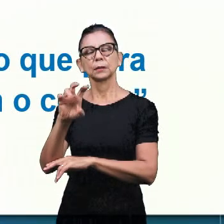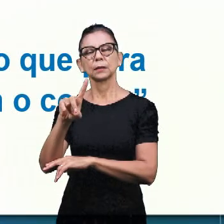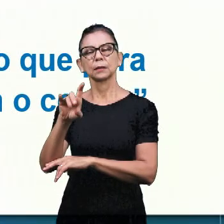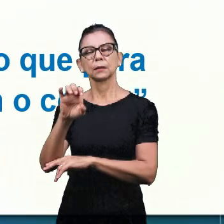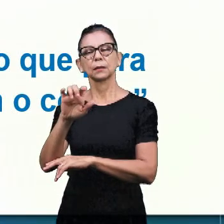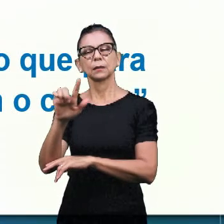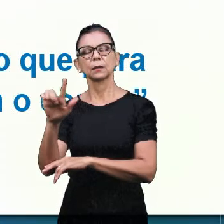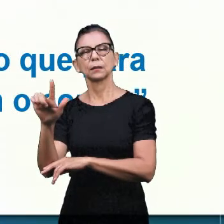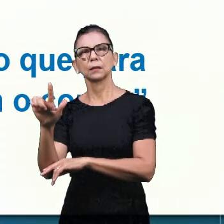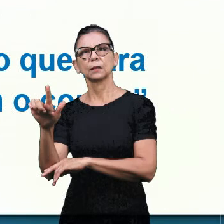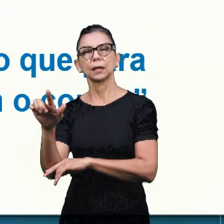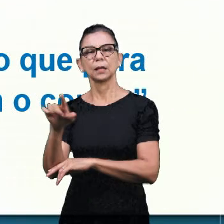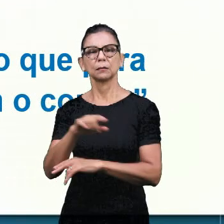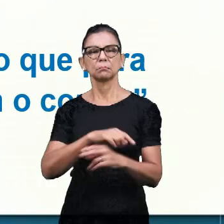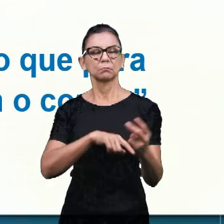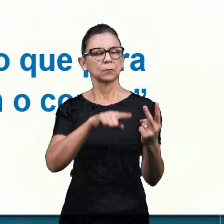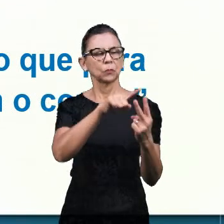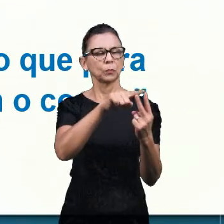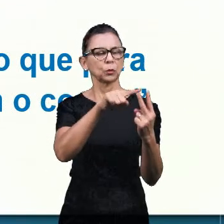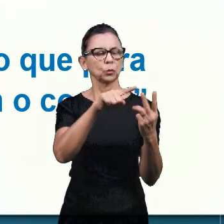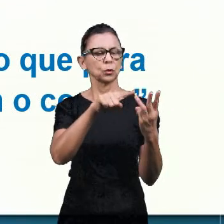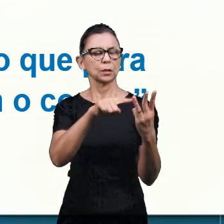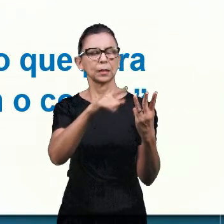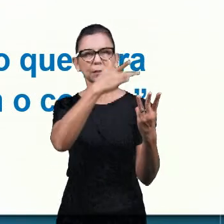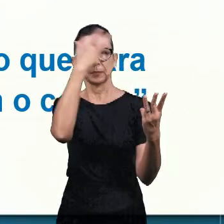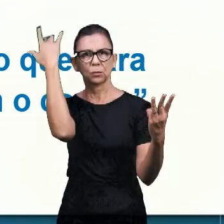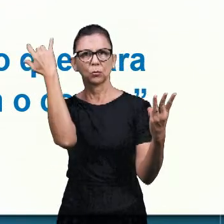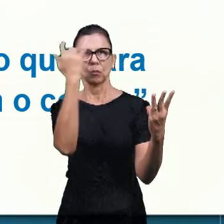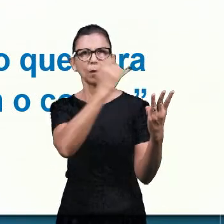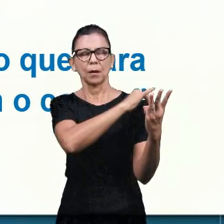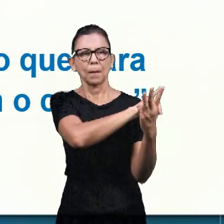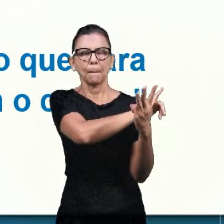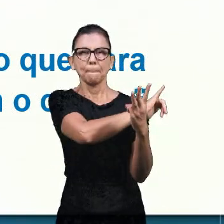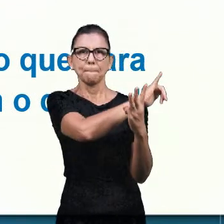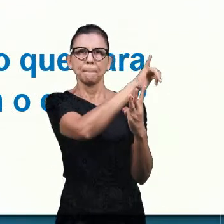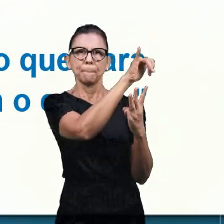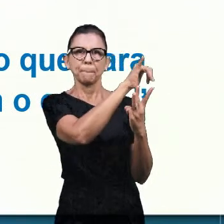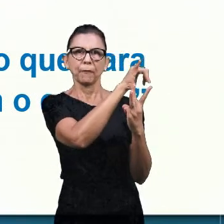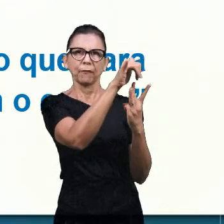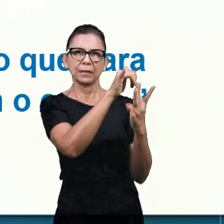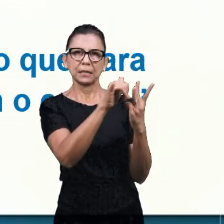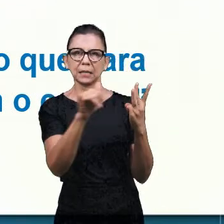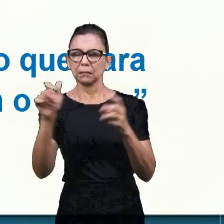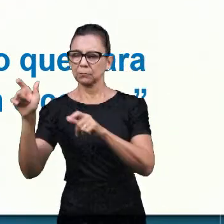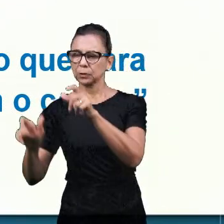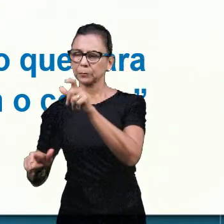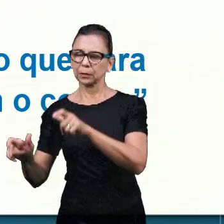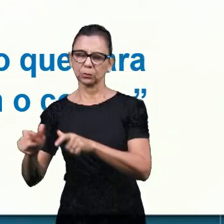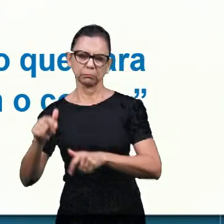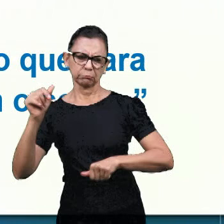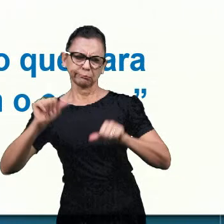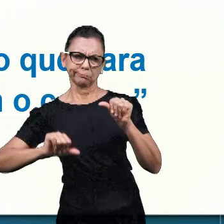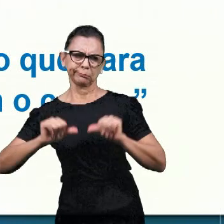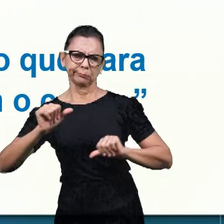répond disant, on parlera deux, trois prophètes et les autres jugeront, en rappelant que pour cela, il doit être